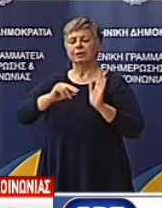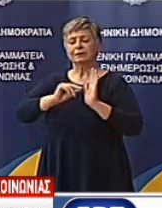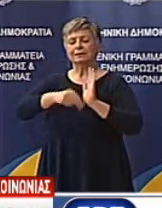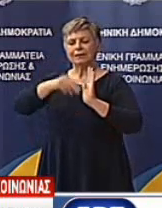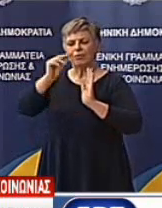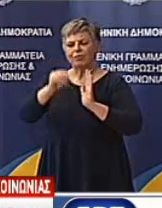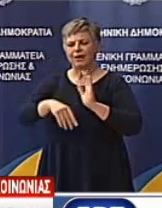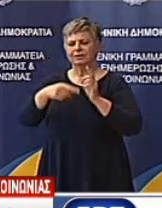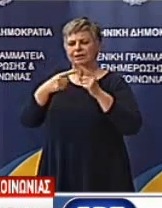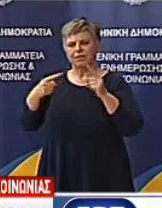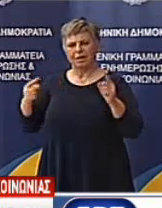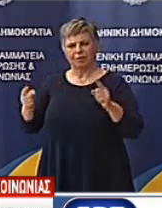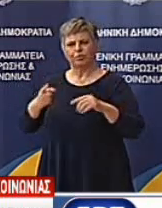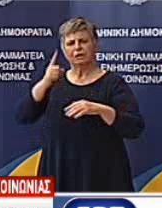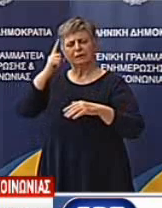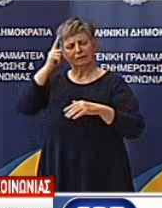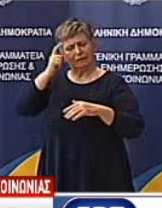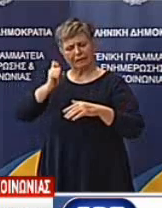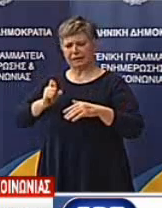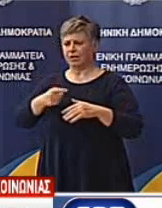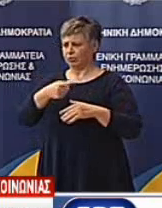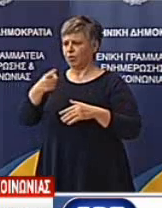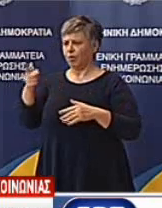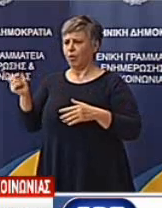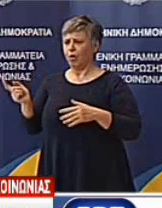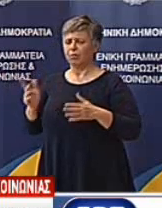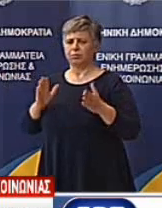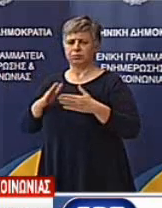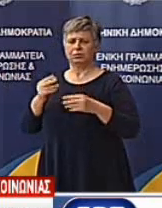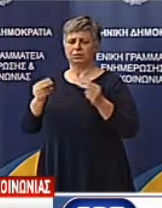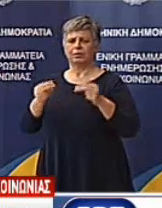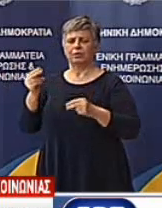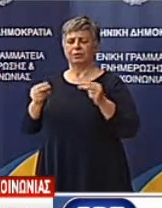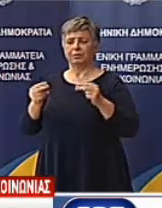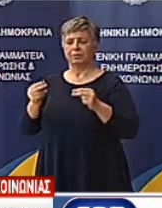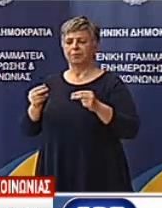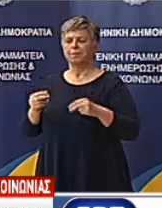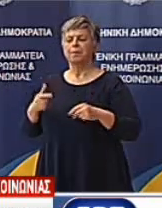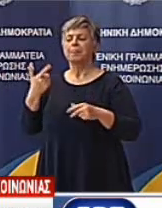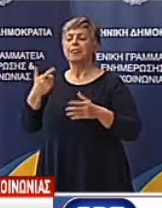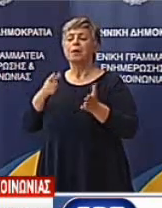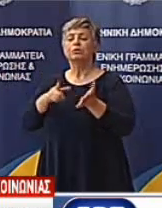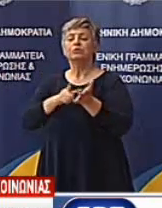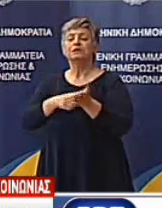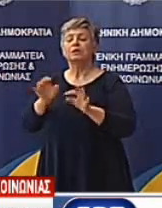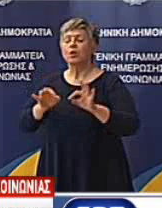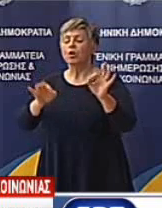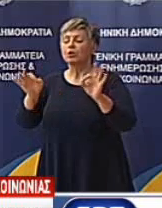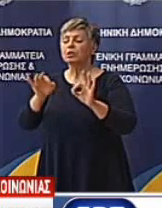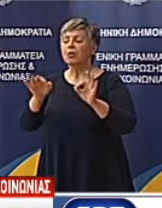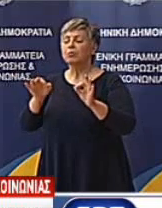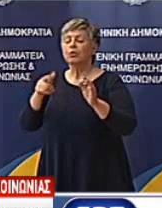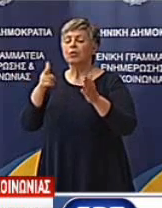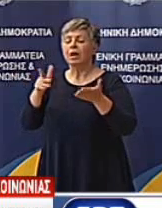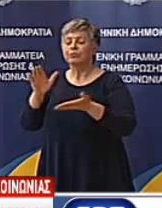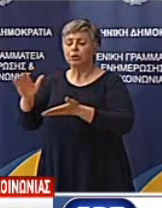πούμε όλα αυτά. Τα ξέρετε καλύτερα από μένα. Εδώ λοιπόν έρχεται ένα νομοσχέδιο το οποίο διασφαλίζει θέσεις